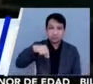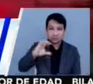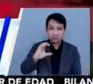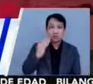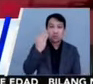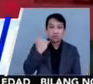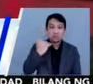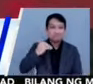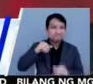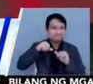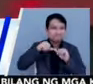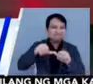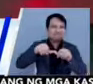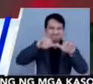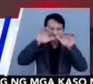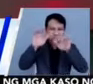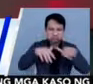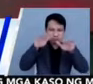pag-ulan.